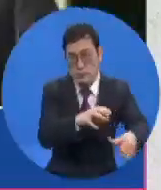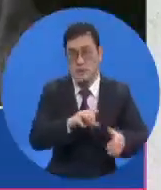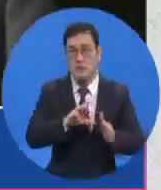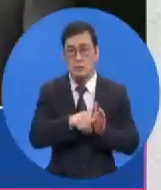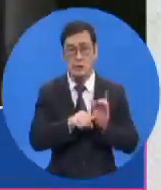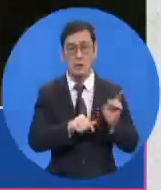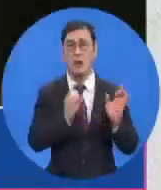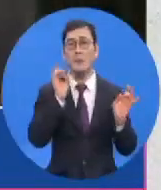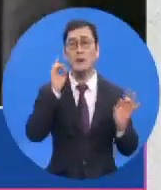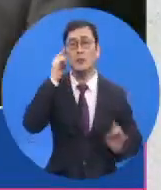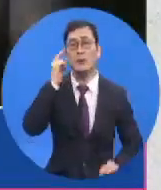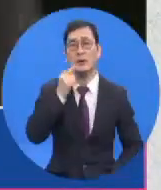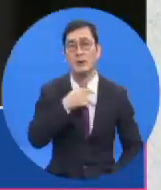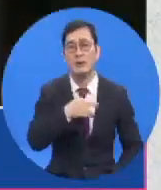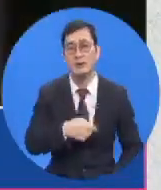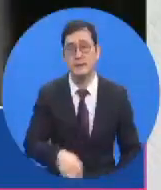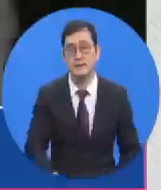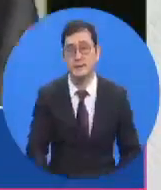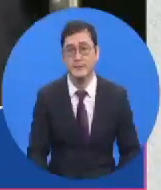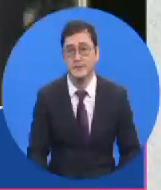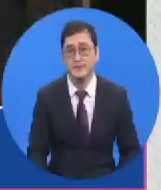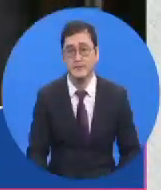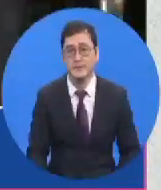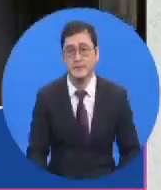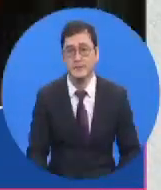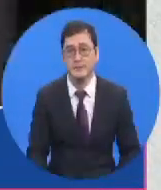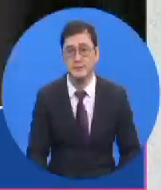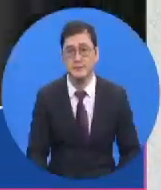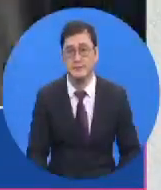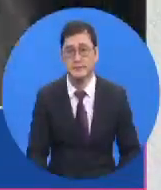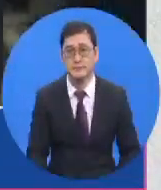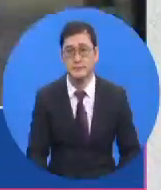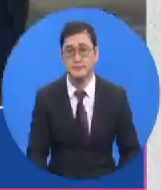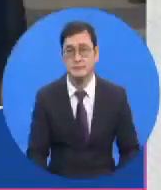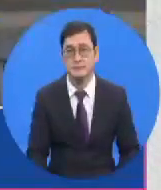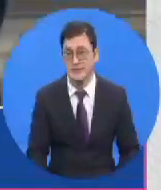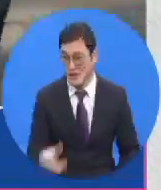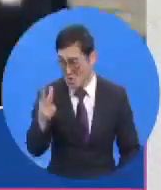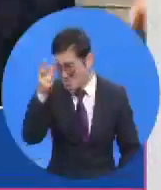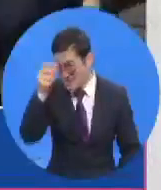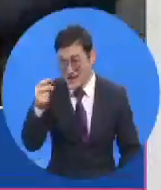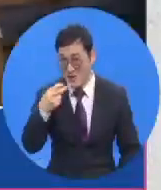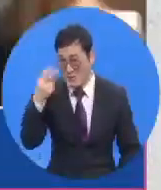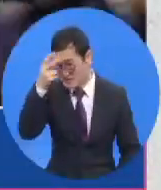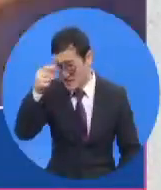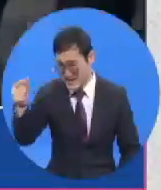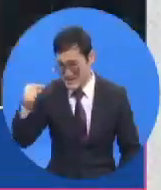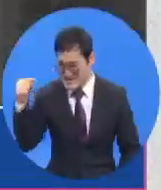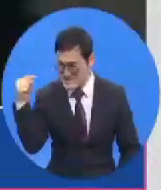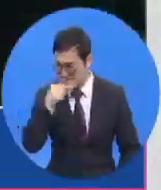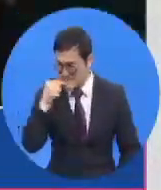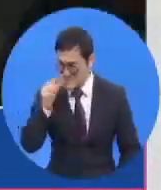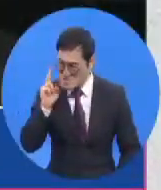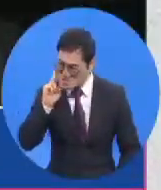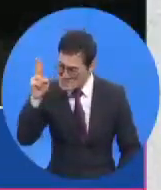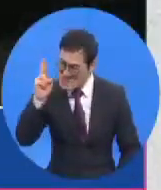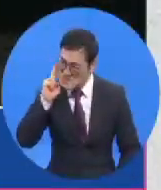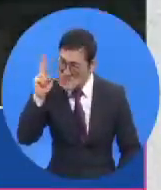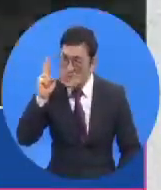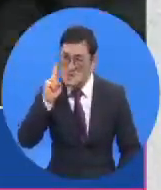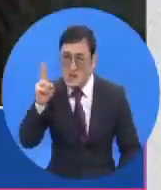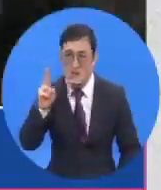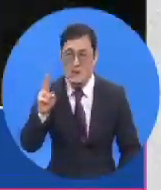했을까? 본인 스스로도 이게 법적으로 문제가, 절차적으로 문제가 있다고 생각을 했는데 어디선가의 압력을